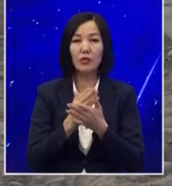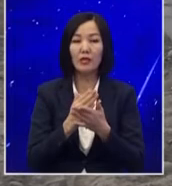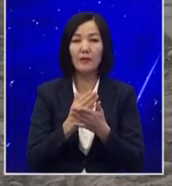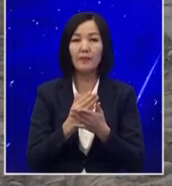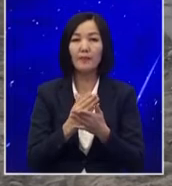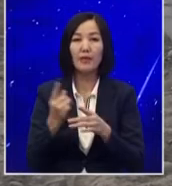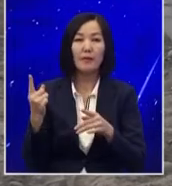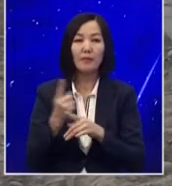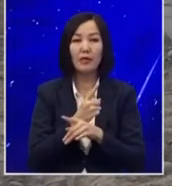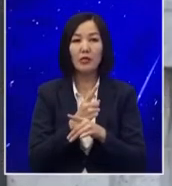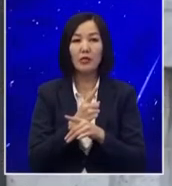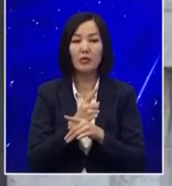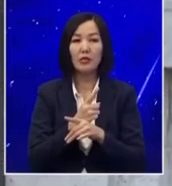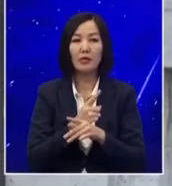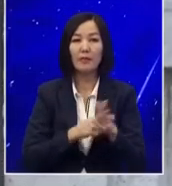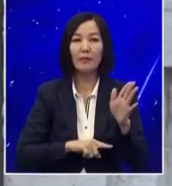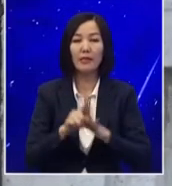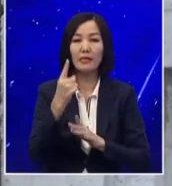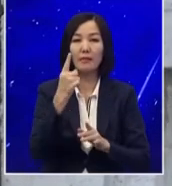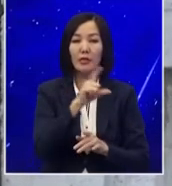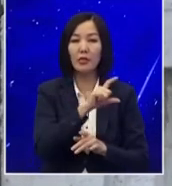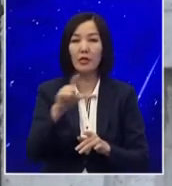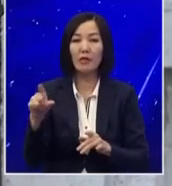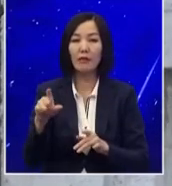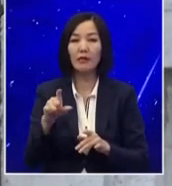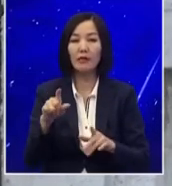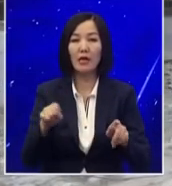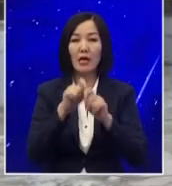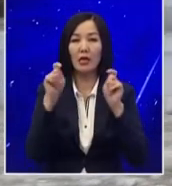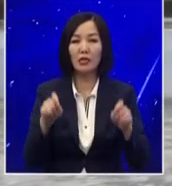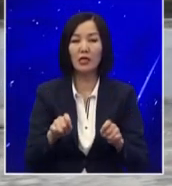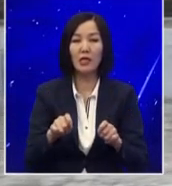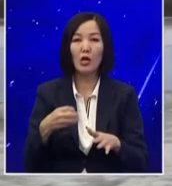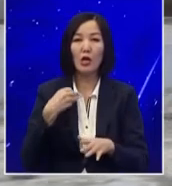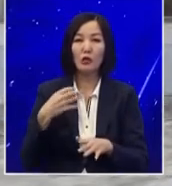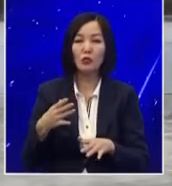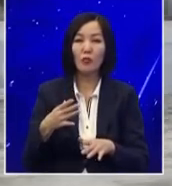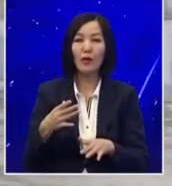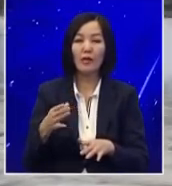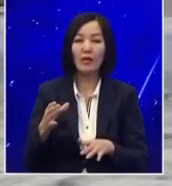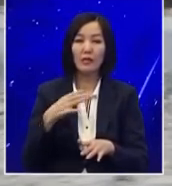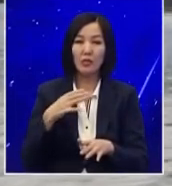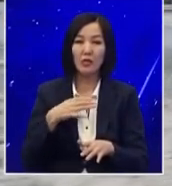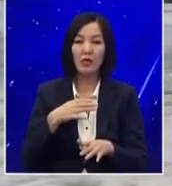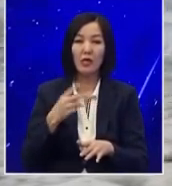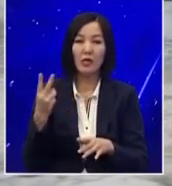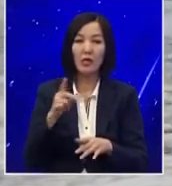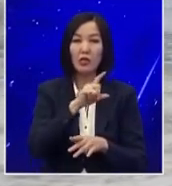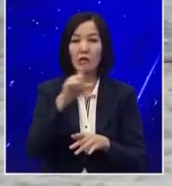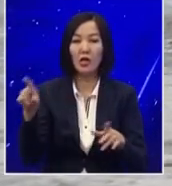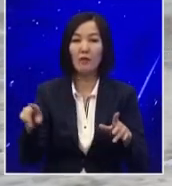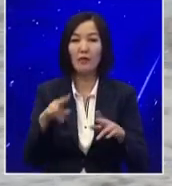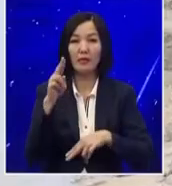Айтуынша, алғашқы кезеңде мекеменің бірінші қабатын салып, іске қоспақ. Қол ашық жомарт жандардан қолдау тапса, екінші қабатын да